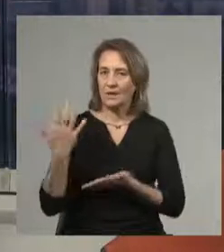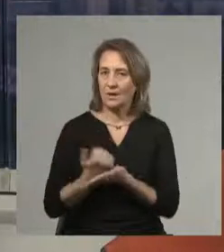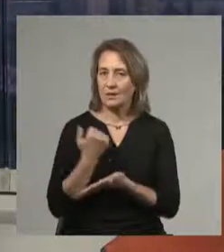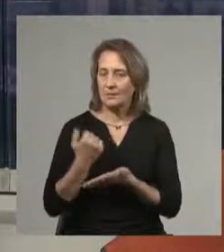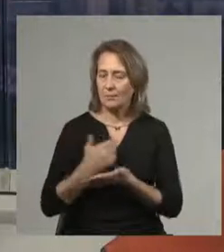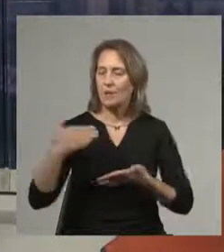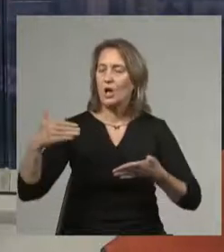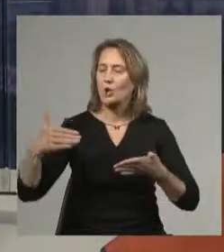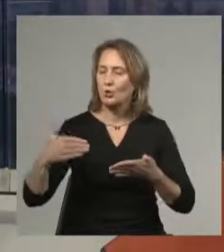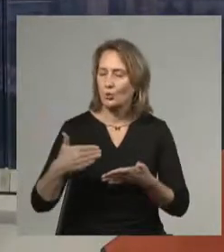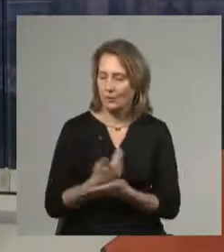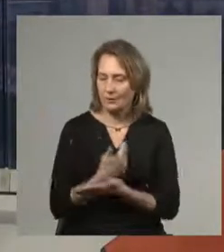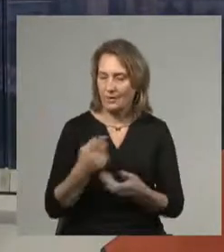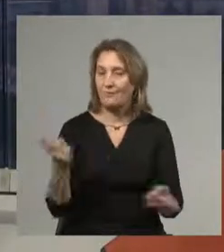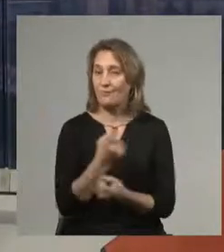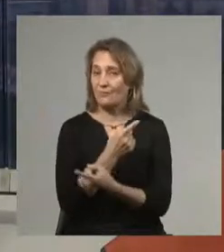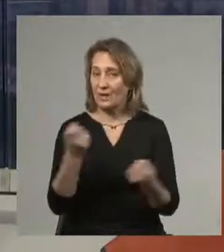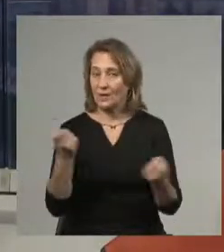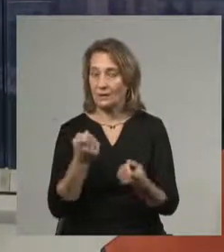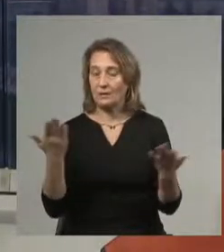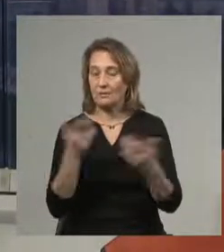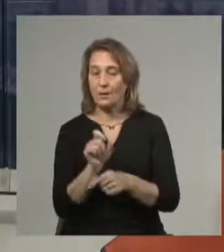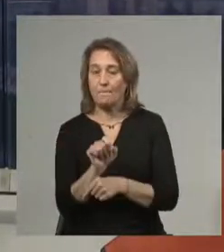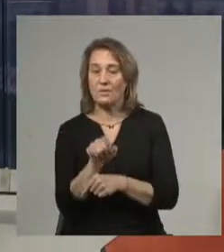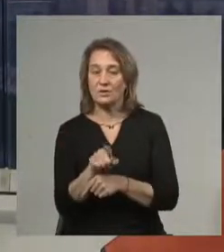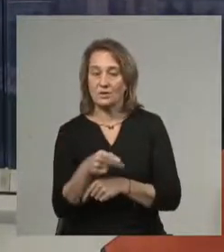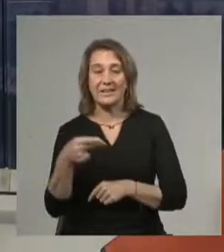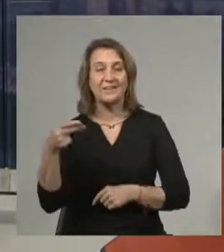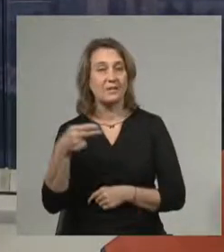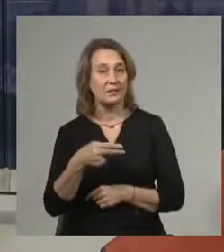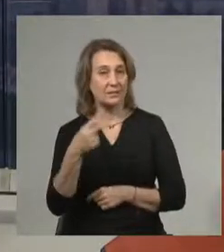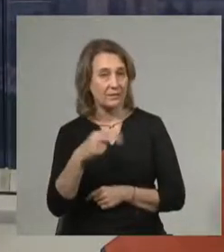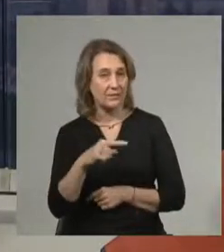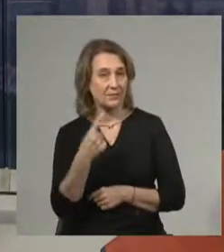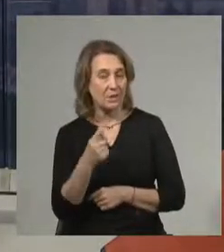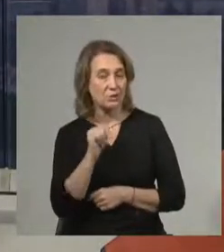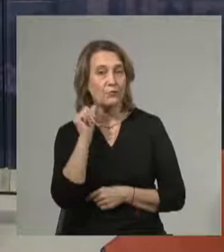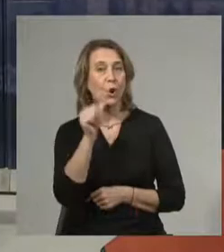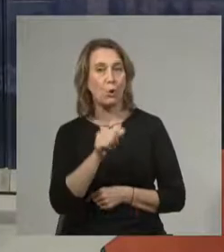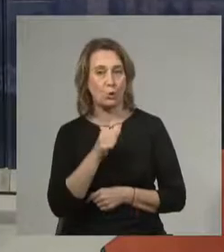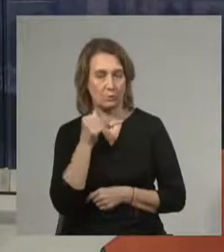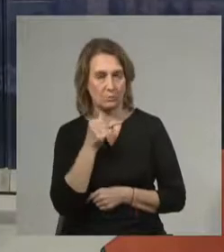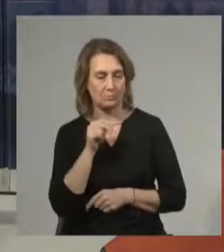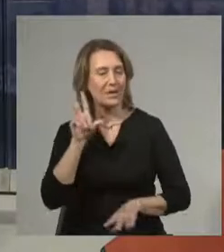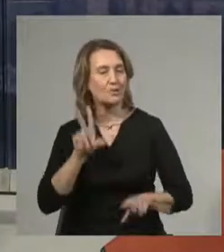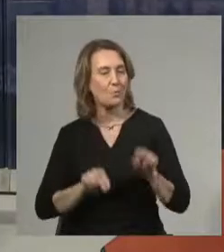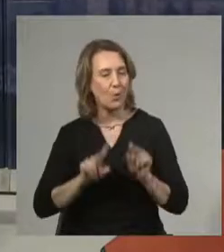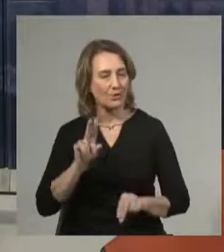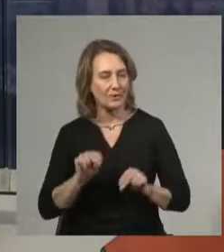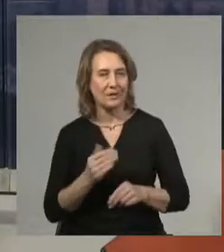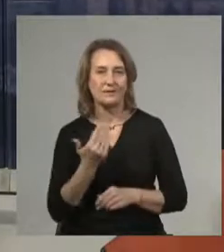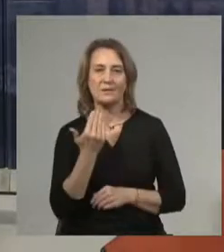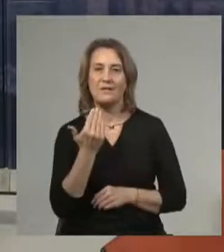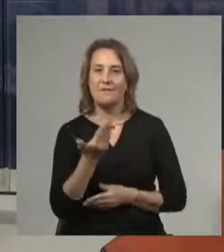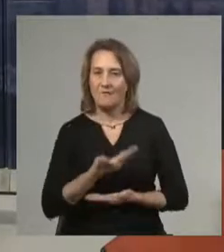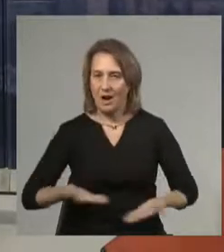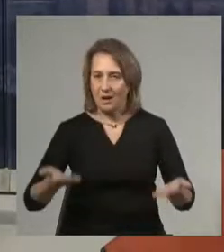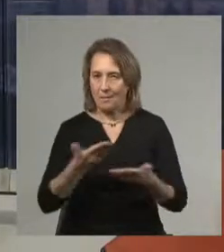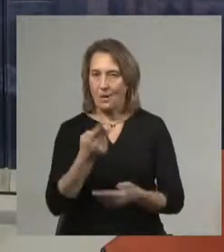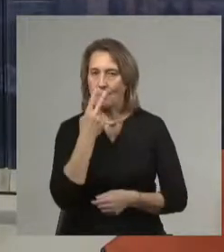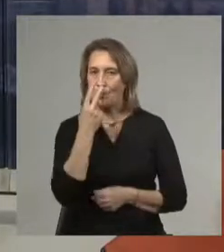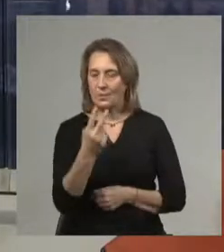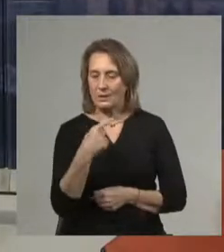Нові виклики, які перед нами постануть вже 2021 року, сподіваюсь побачитись з вами